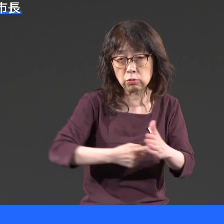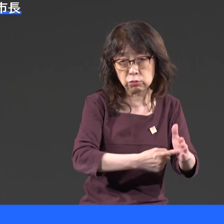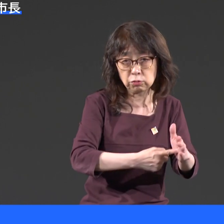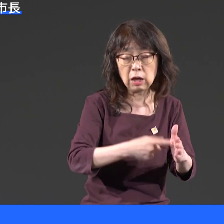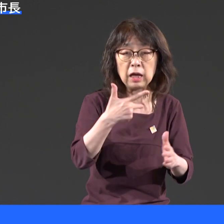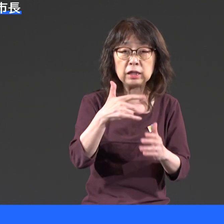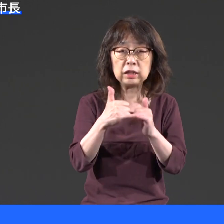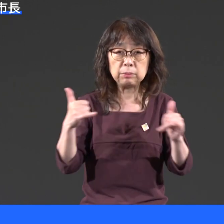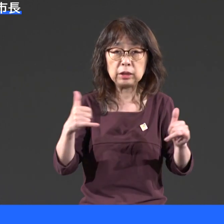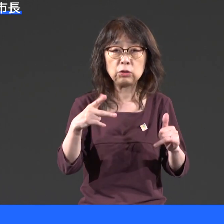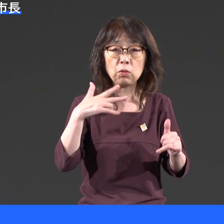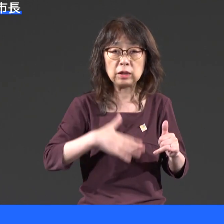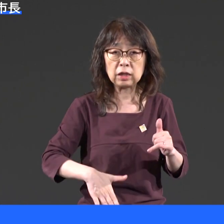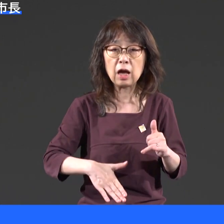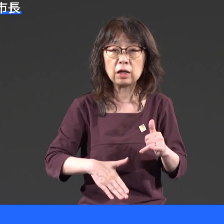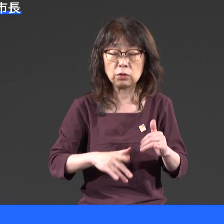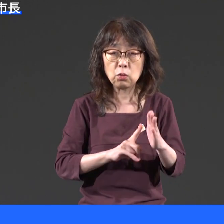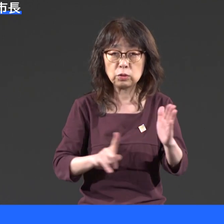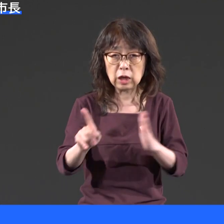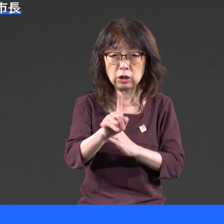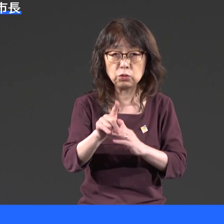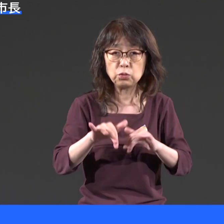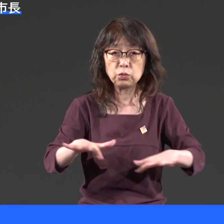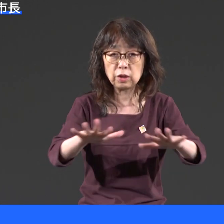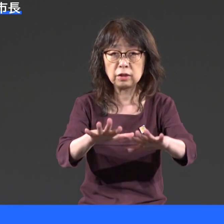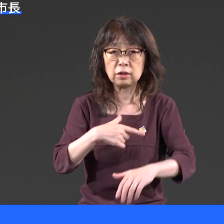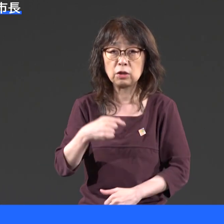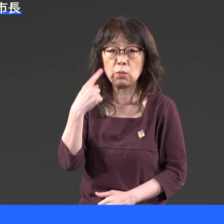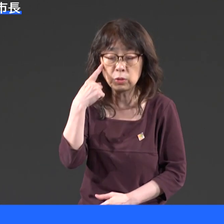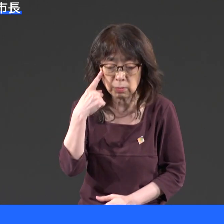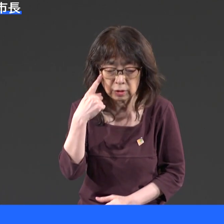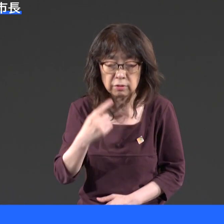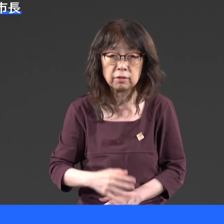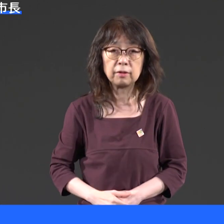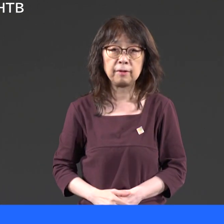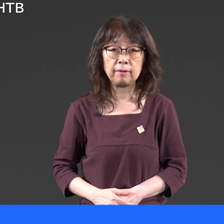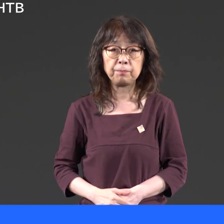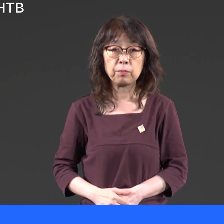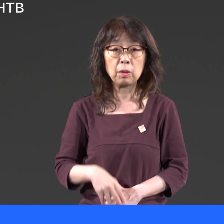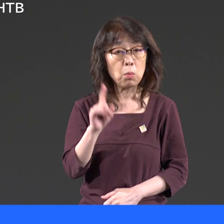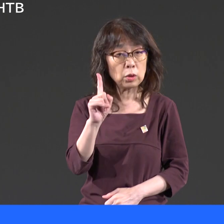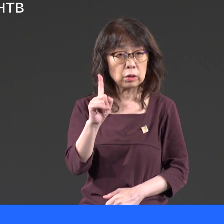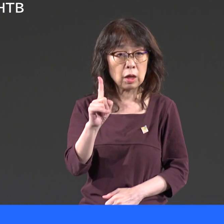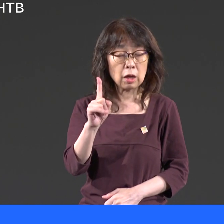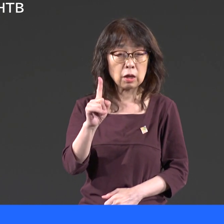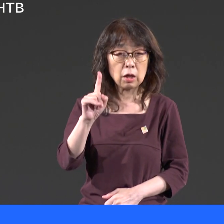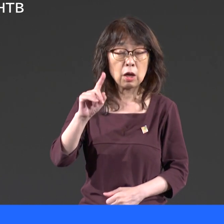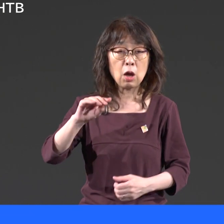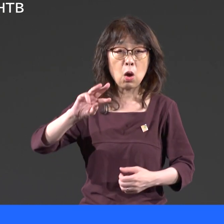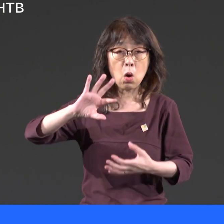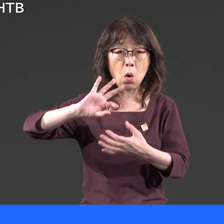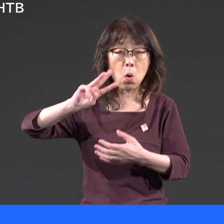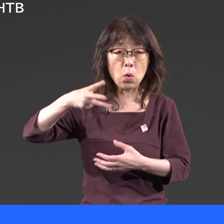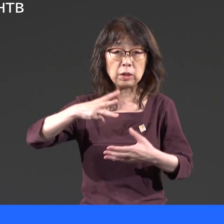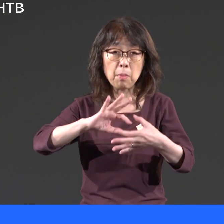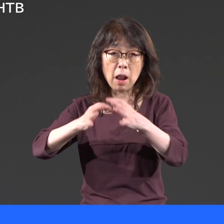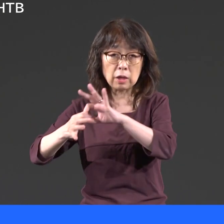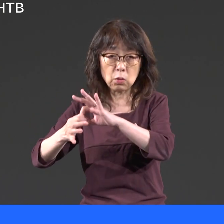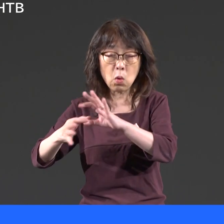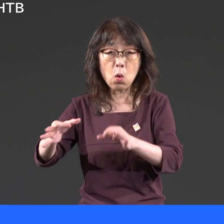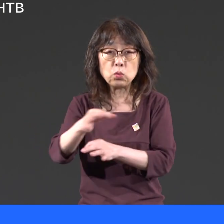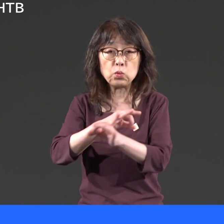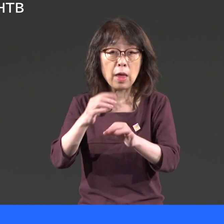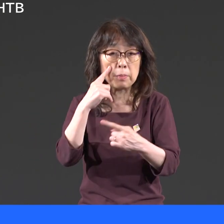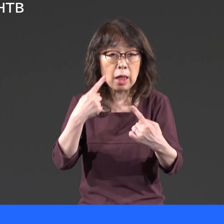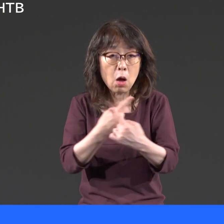くということを最優先していきたいというふうに思っています。 もう一点、そのオリパラの運営見直しでちょっと関連してお伺いしたいんですけ